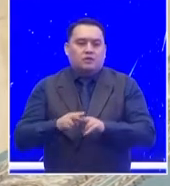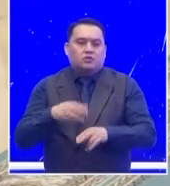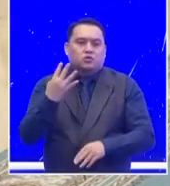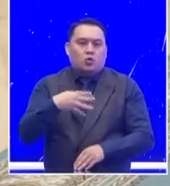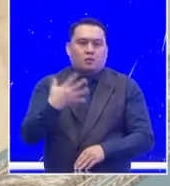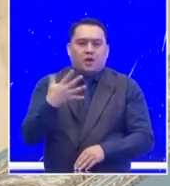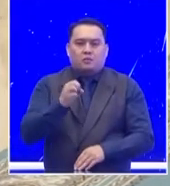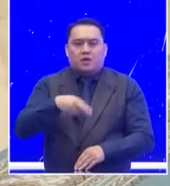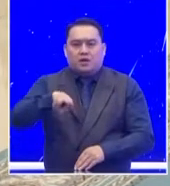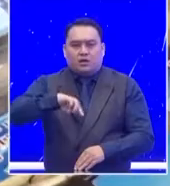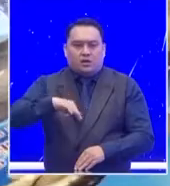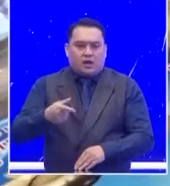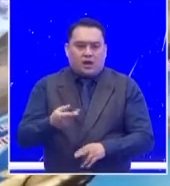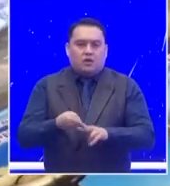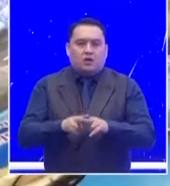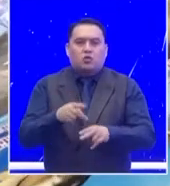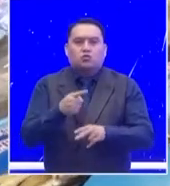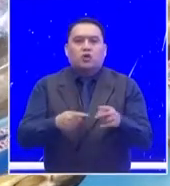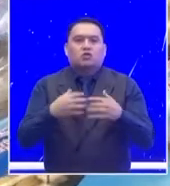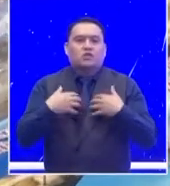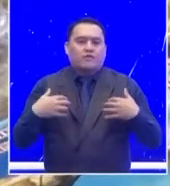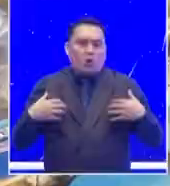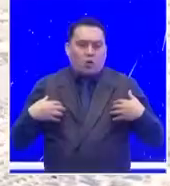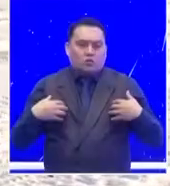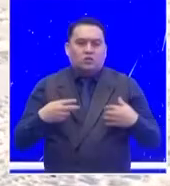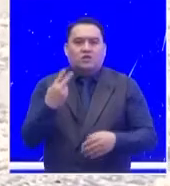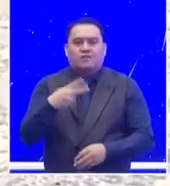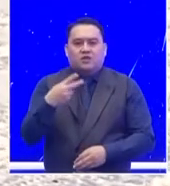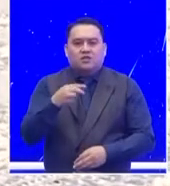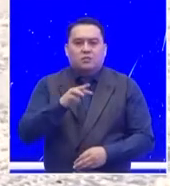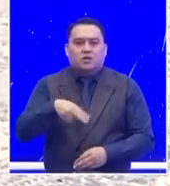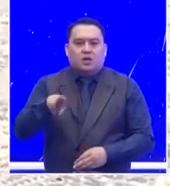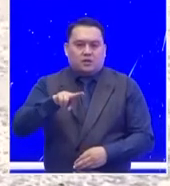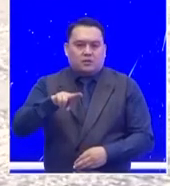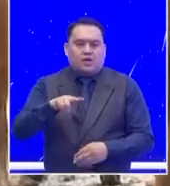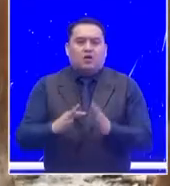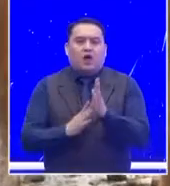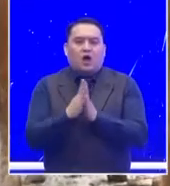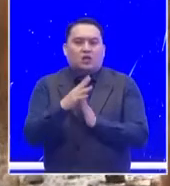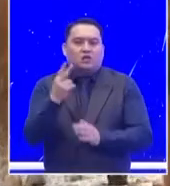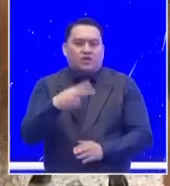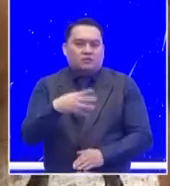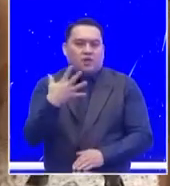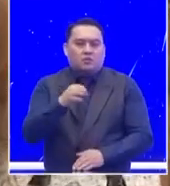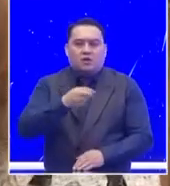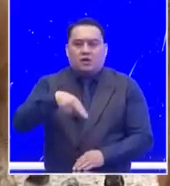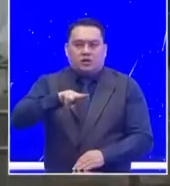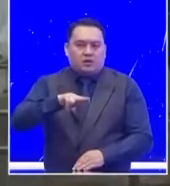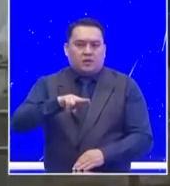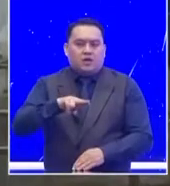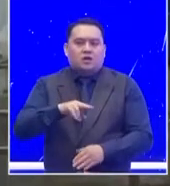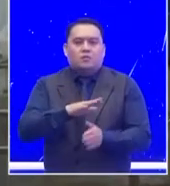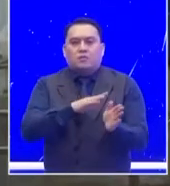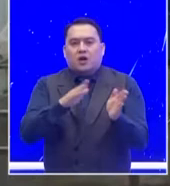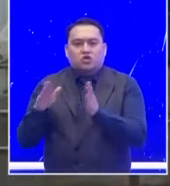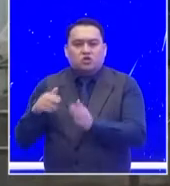45 миллиардов тенге, из которых на долю животноводства приходится почти 20 миллиардов, растениеводство – больше 25 миллиардов тенге. За